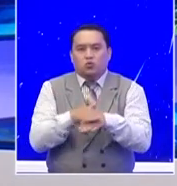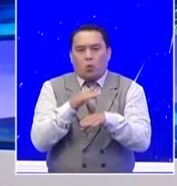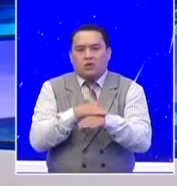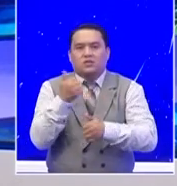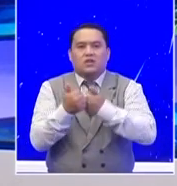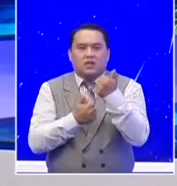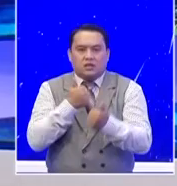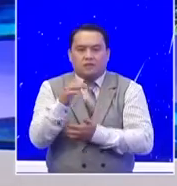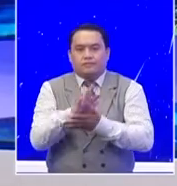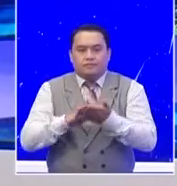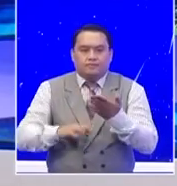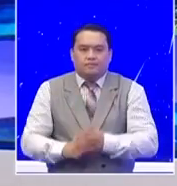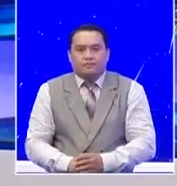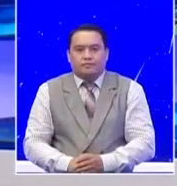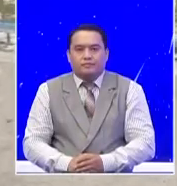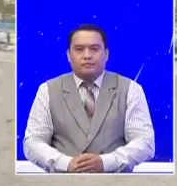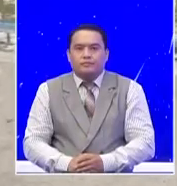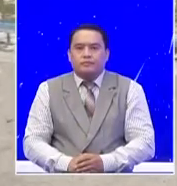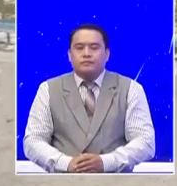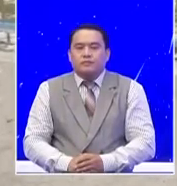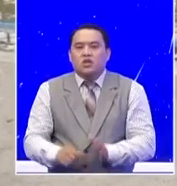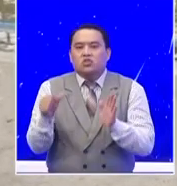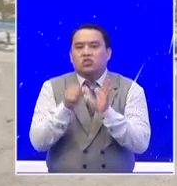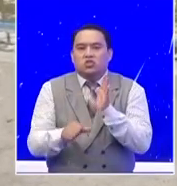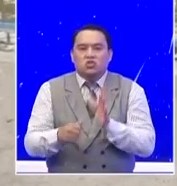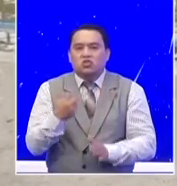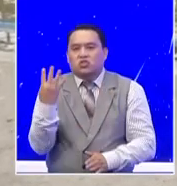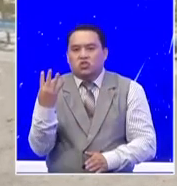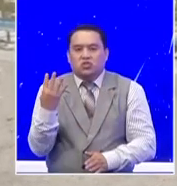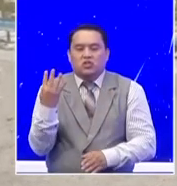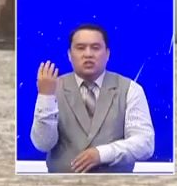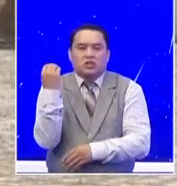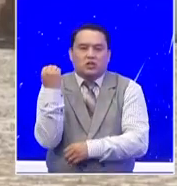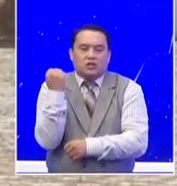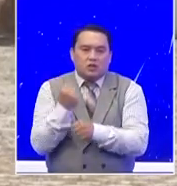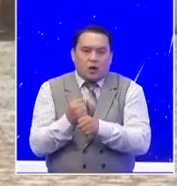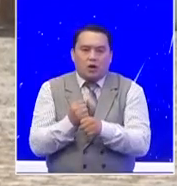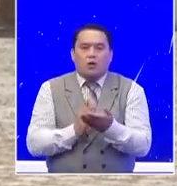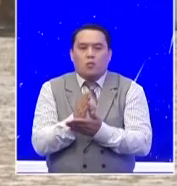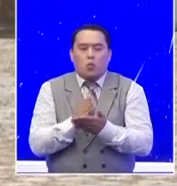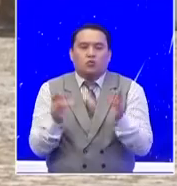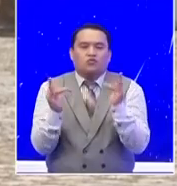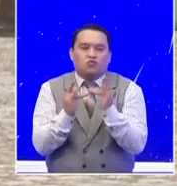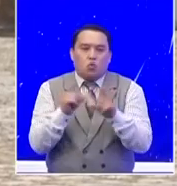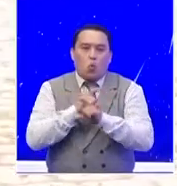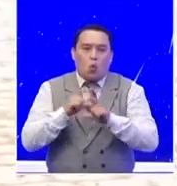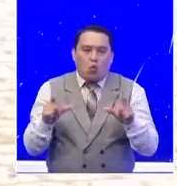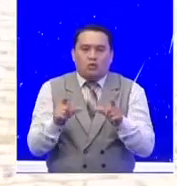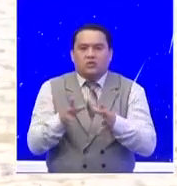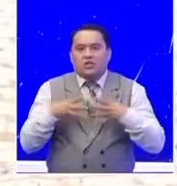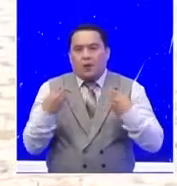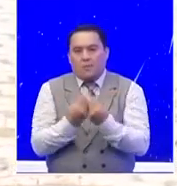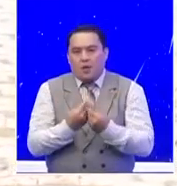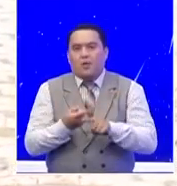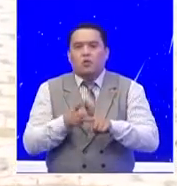делах». Продолжит Алексей Цой. 64 медработника вот уже 2 месяца живут в школе-интернате, в изоляции от семей и родных. И